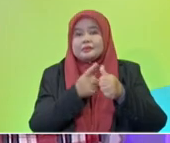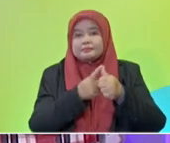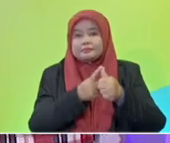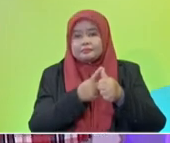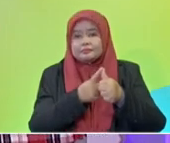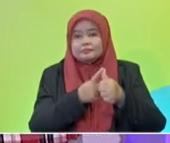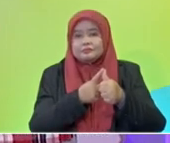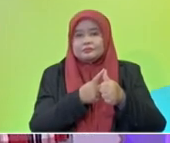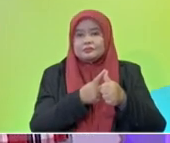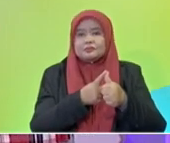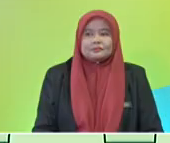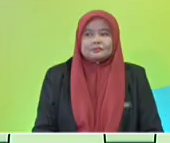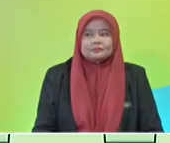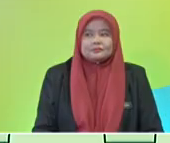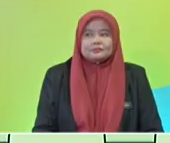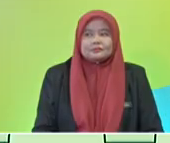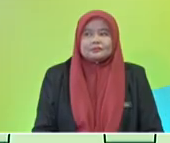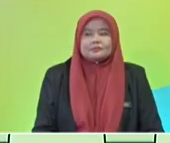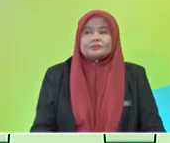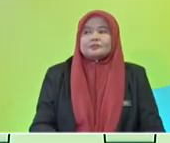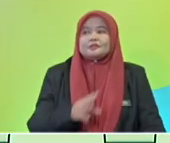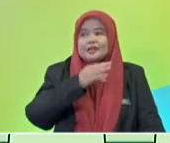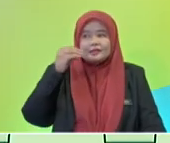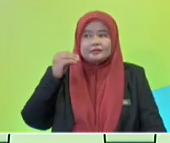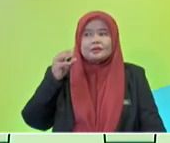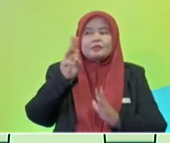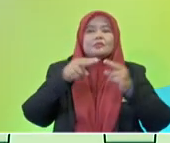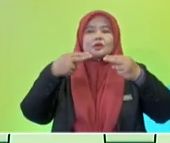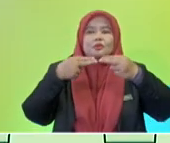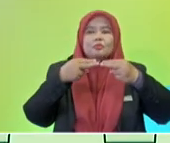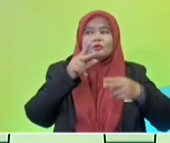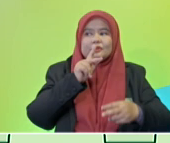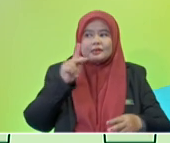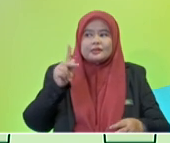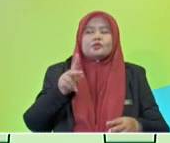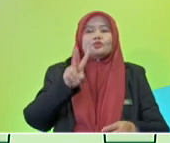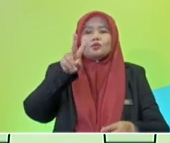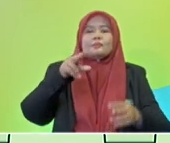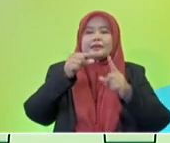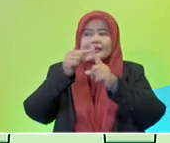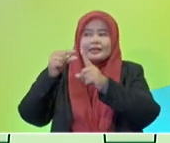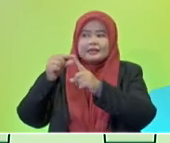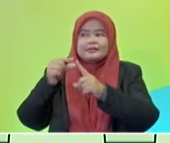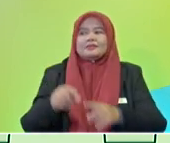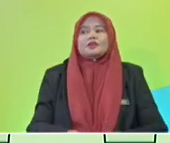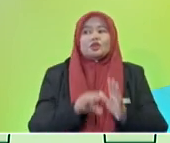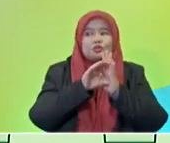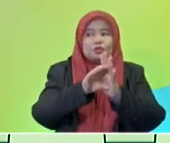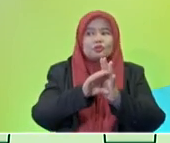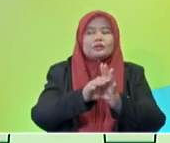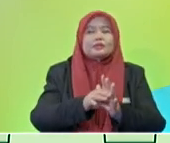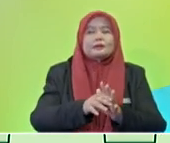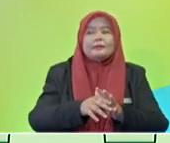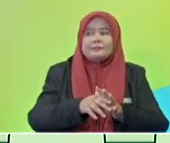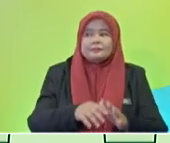yangini Silakan baca yangalini dan dan BAC menghubungkan dua perkataan contoh